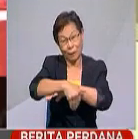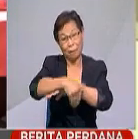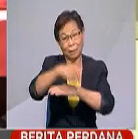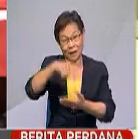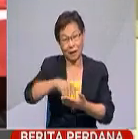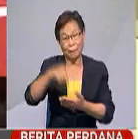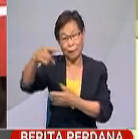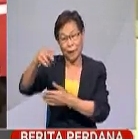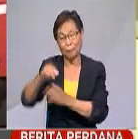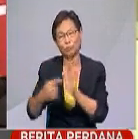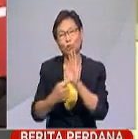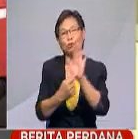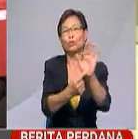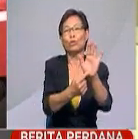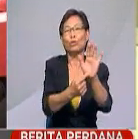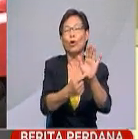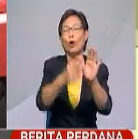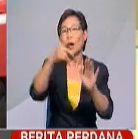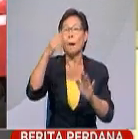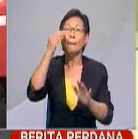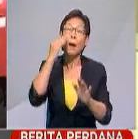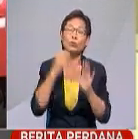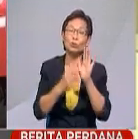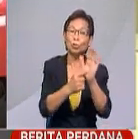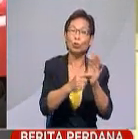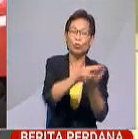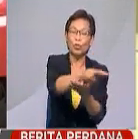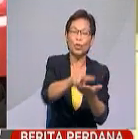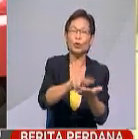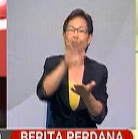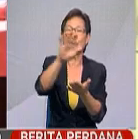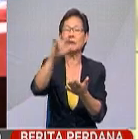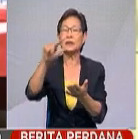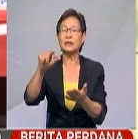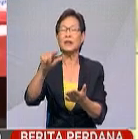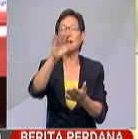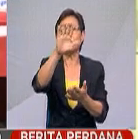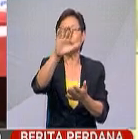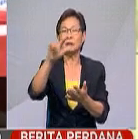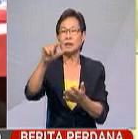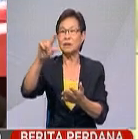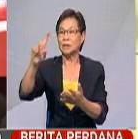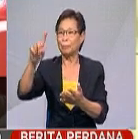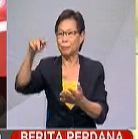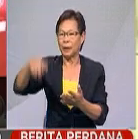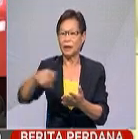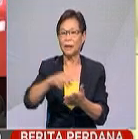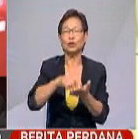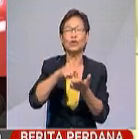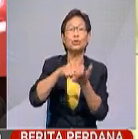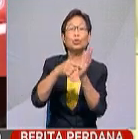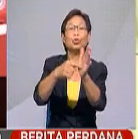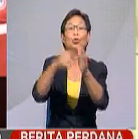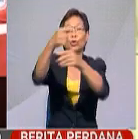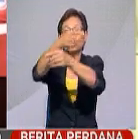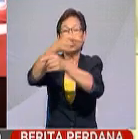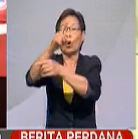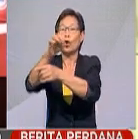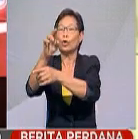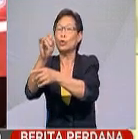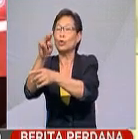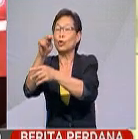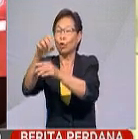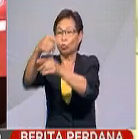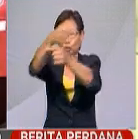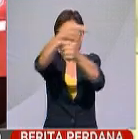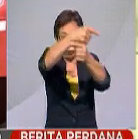akan dipertontonkan dengan persembahan video mengenai 5GDP serta gimmick persembahan drone yang juga akan dicatatkan